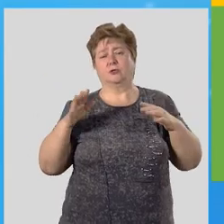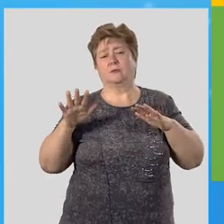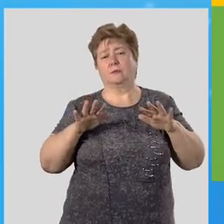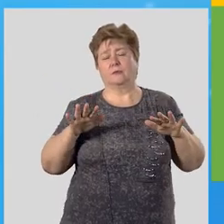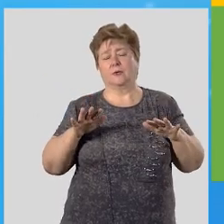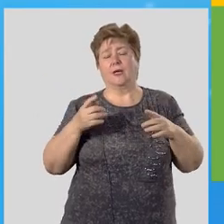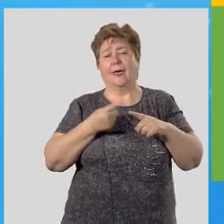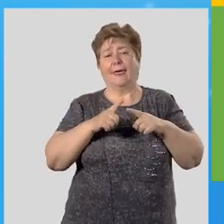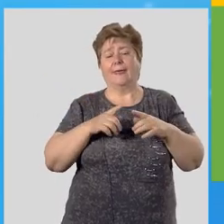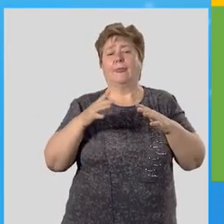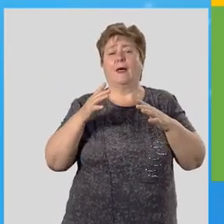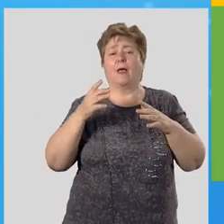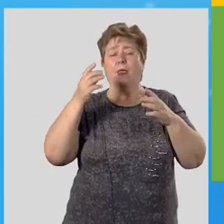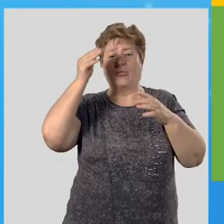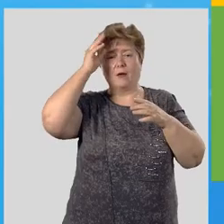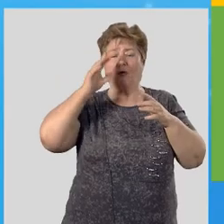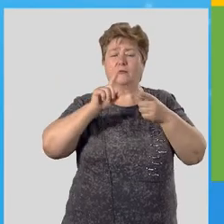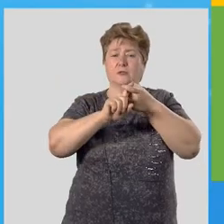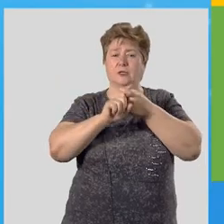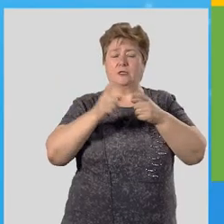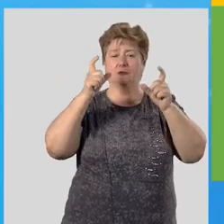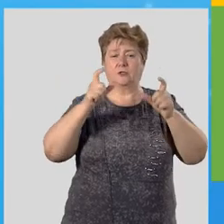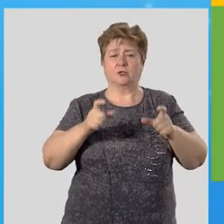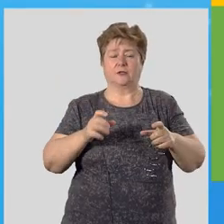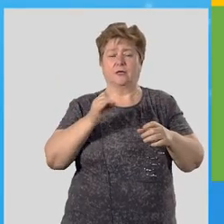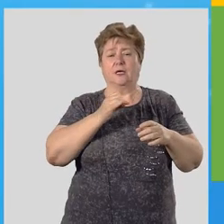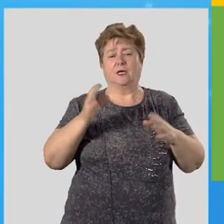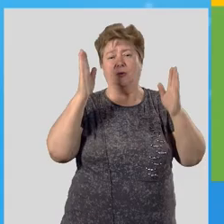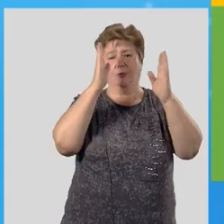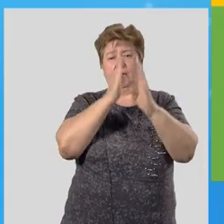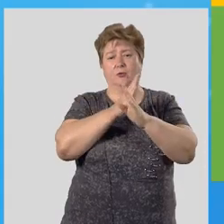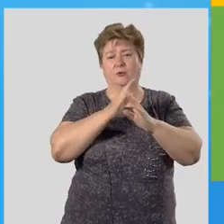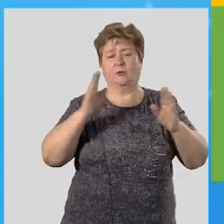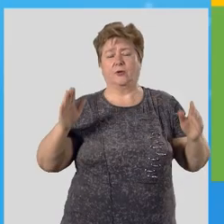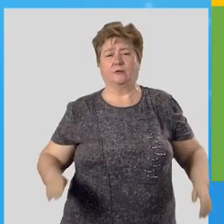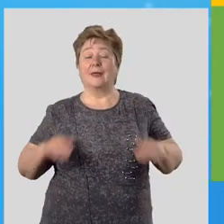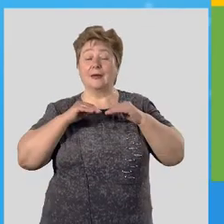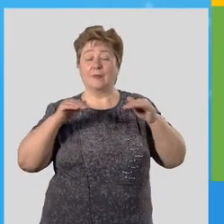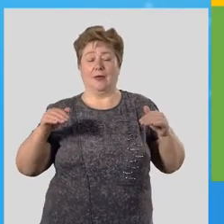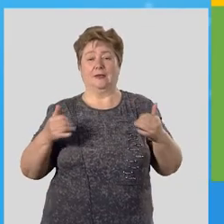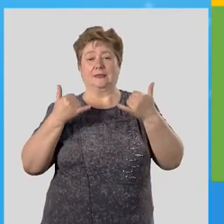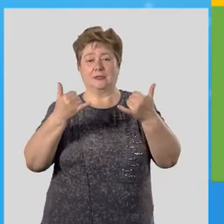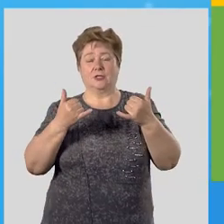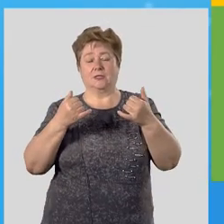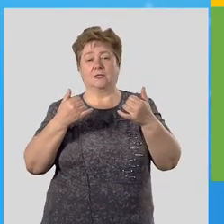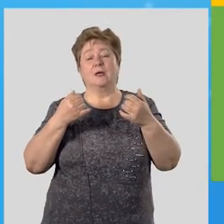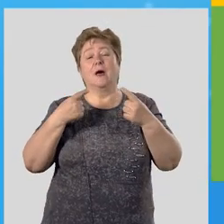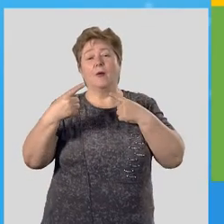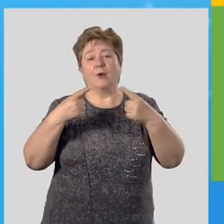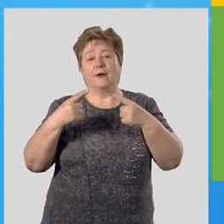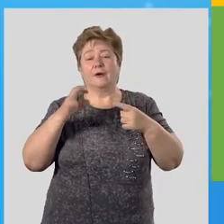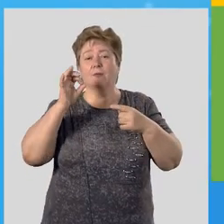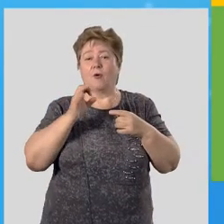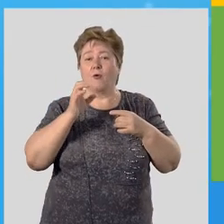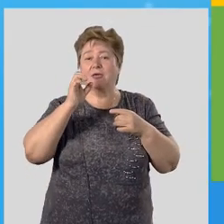средой. Это наука о взаимодействии человека и природы. Ребята, а сейчас мы поговорим